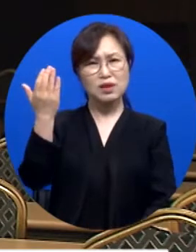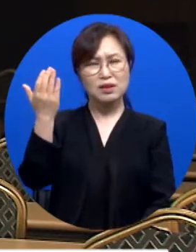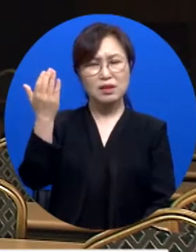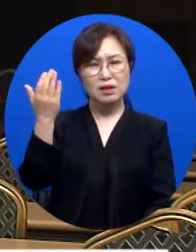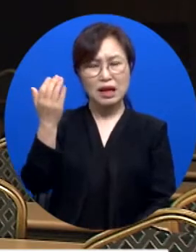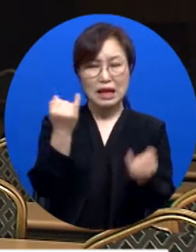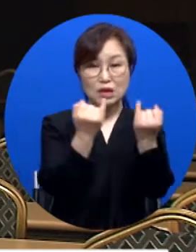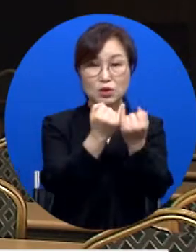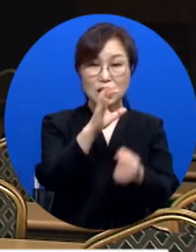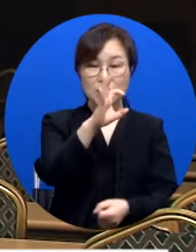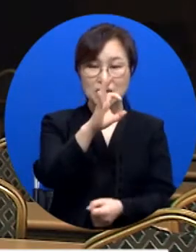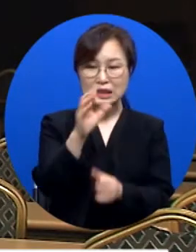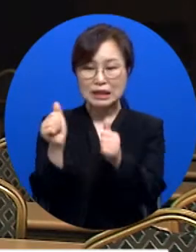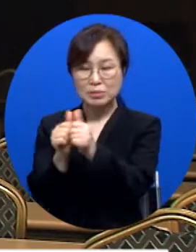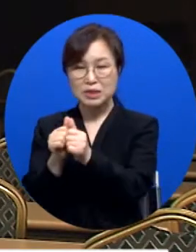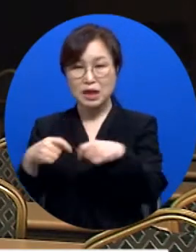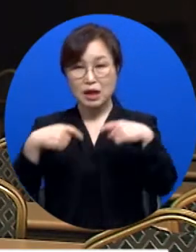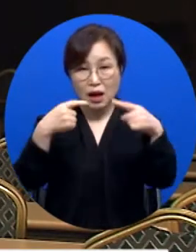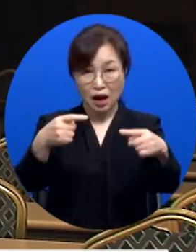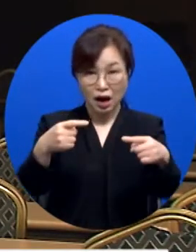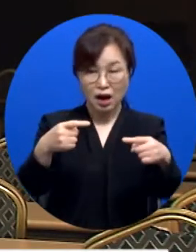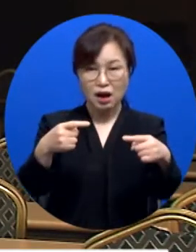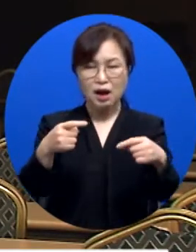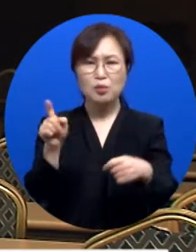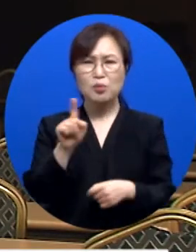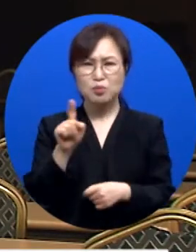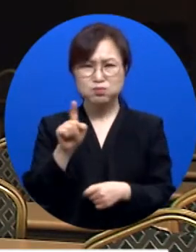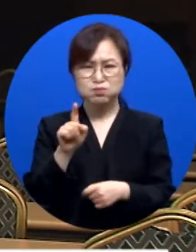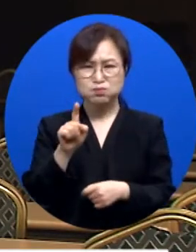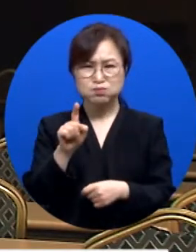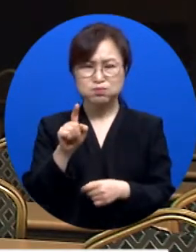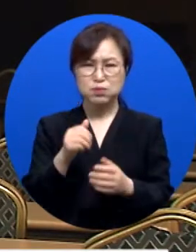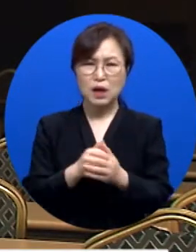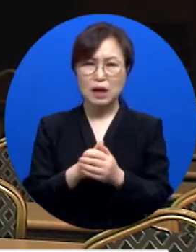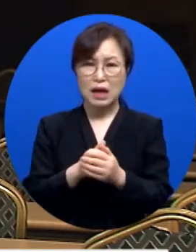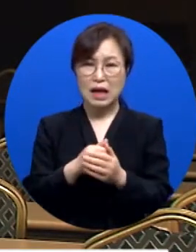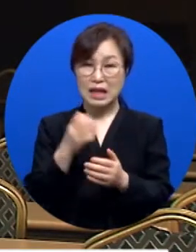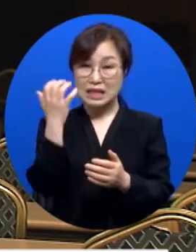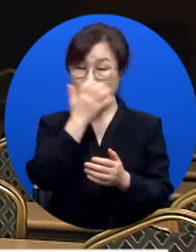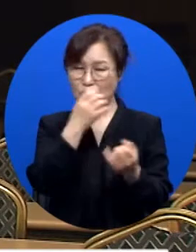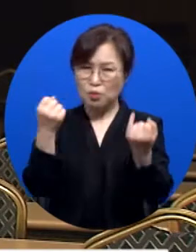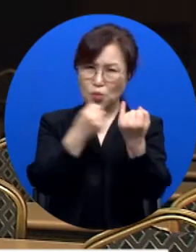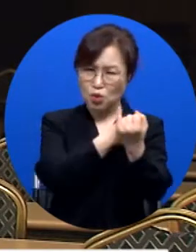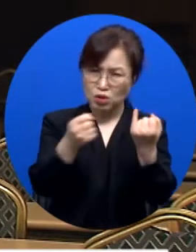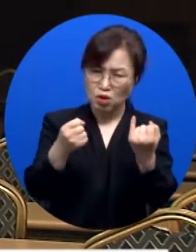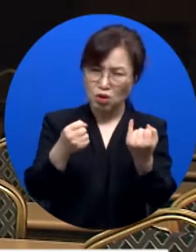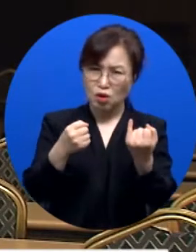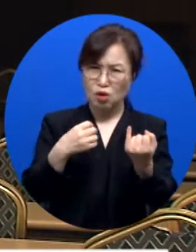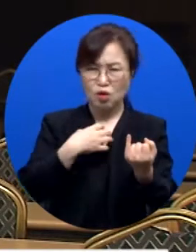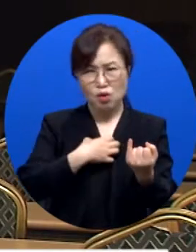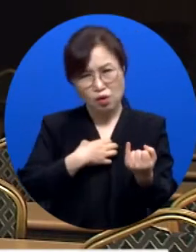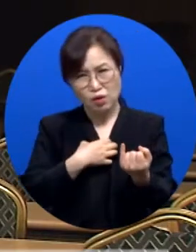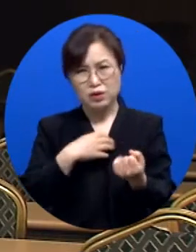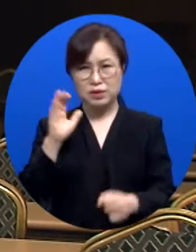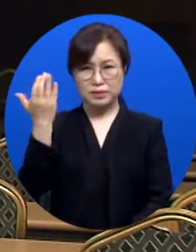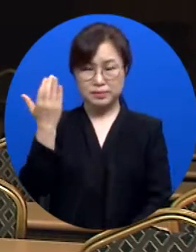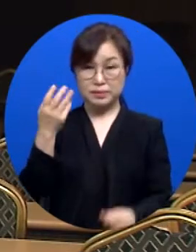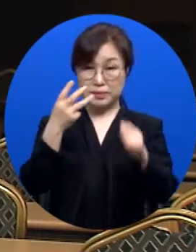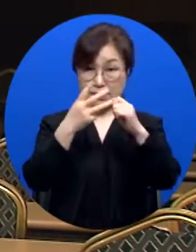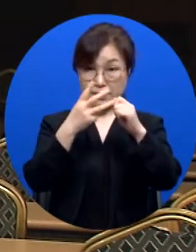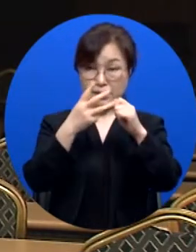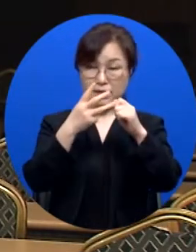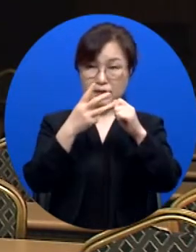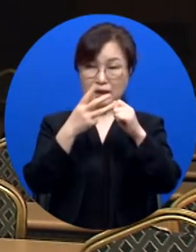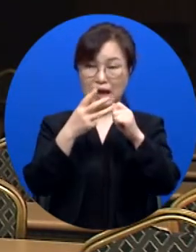여사 화장실에 남자가 되려면 여성의 프라이버시가 무시된 것이고 성폭력이 날 가능성이 있습니다 세번째